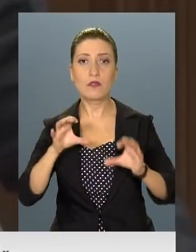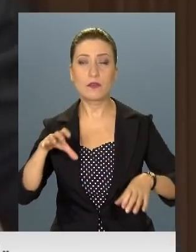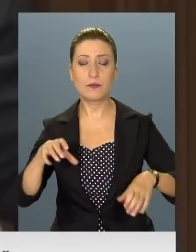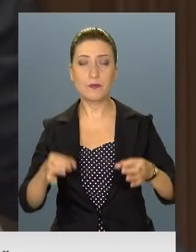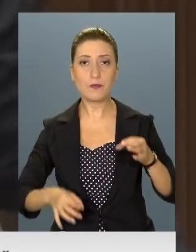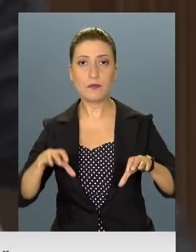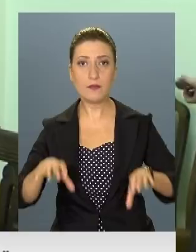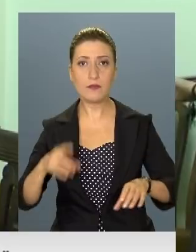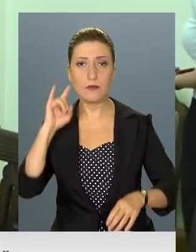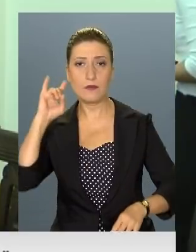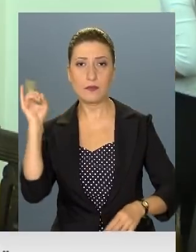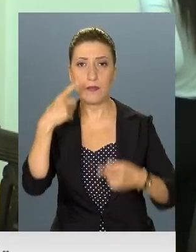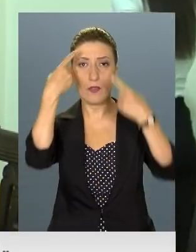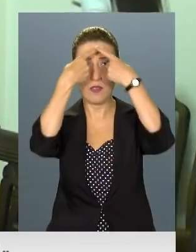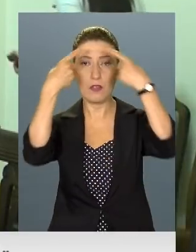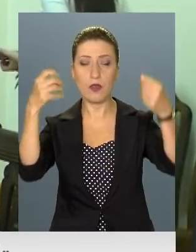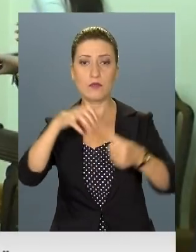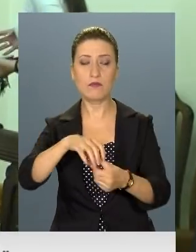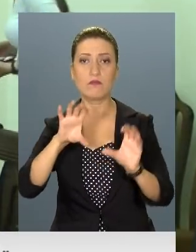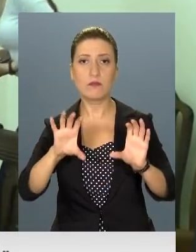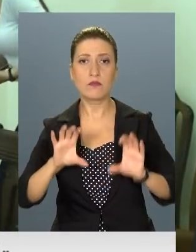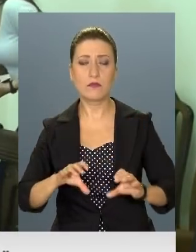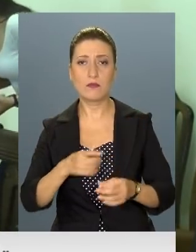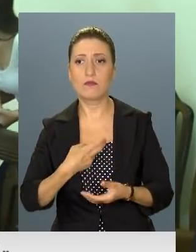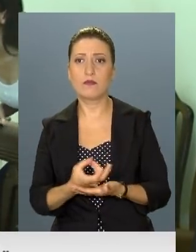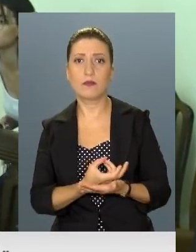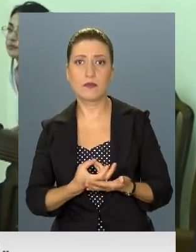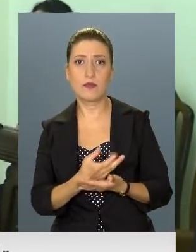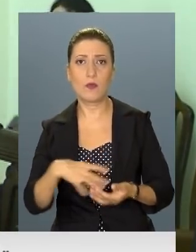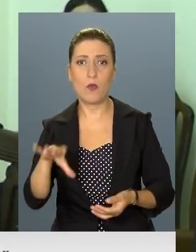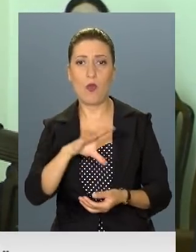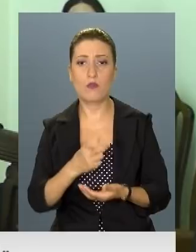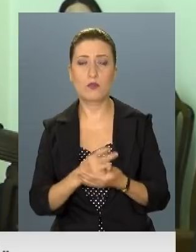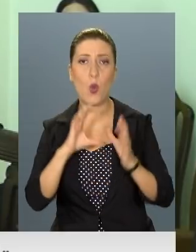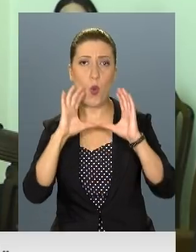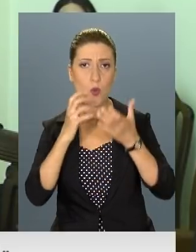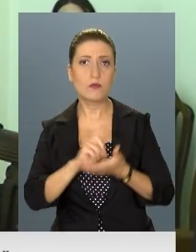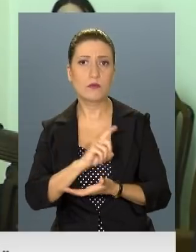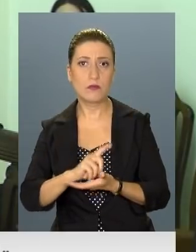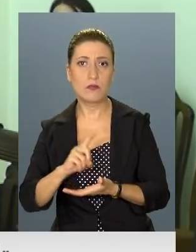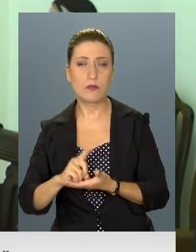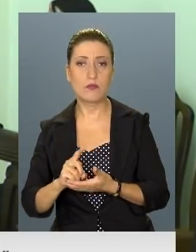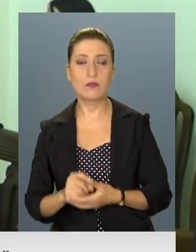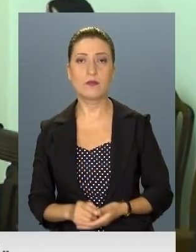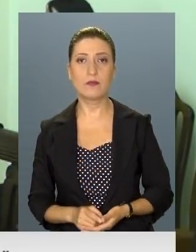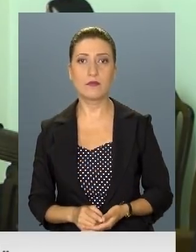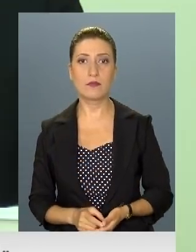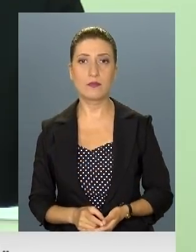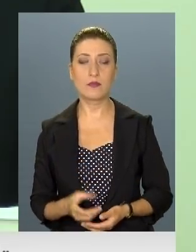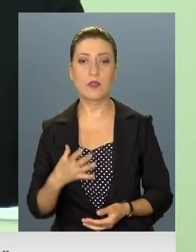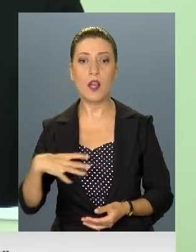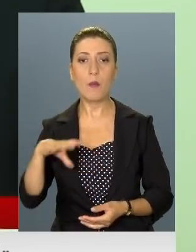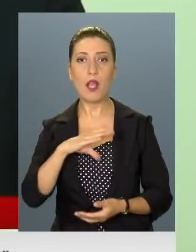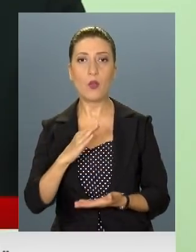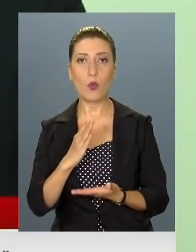ինքնահռչակվելու աշխարհացունց հայտարարությունը սահմանադրացավ է առաջացրել ու շատերի ուշադրությունը լուրջ հարցերից արհեստականորեն շեղել է։ Մենք